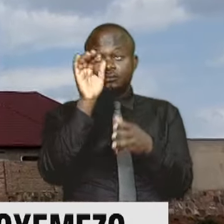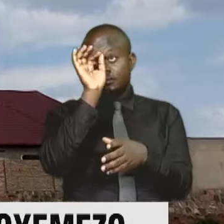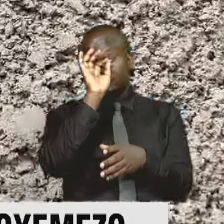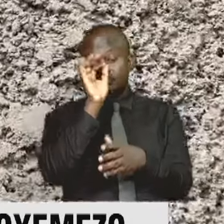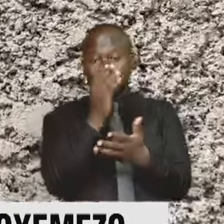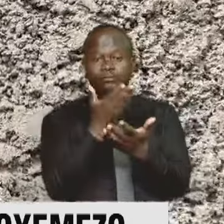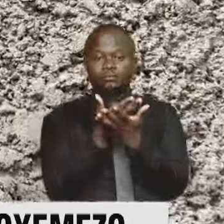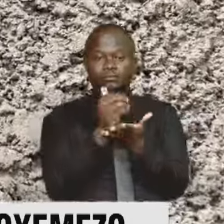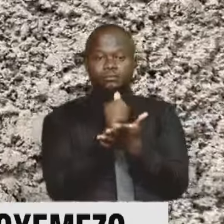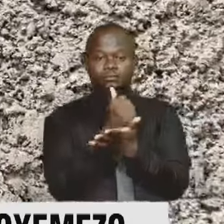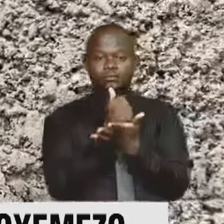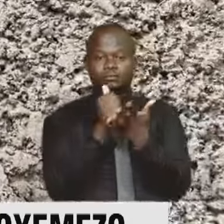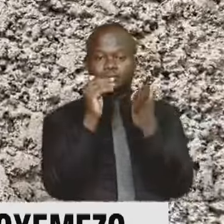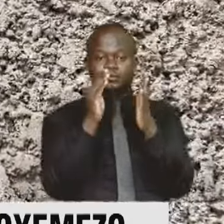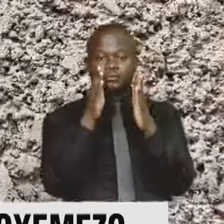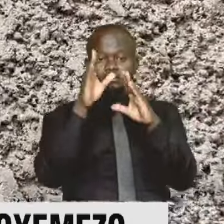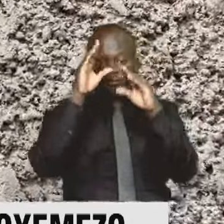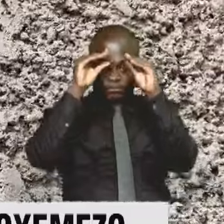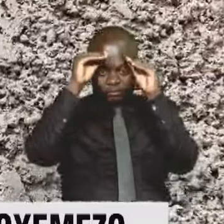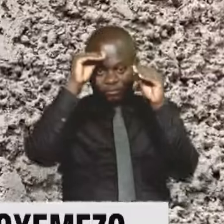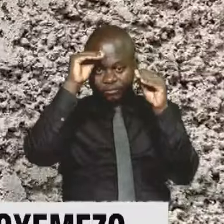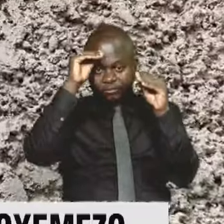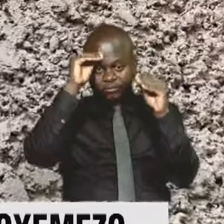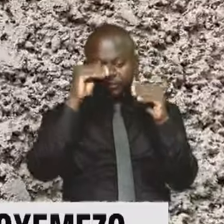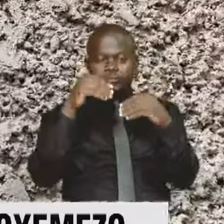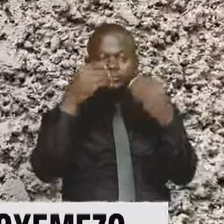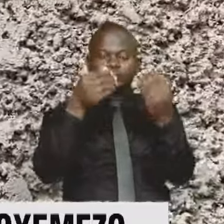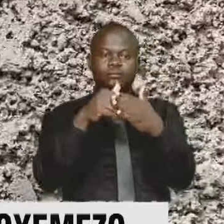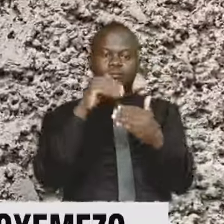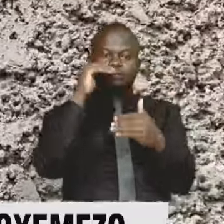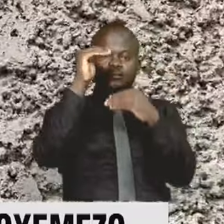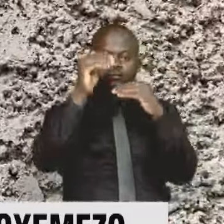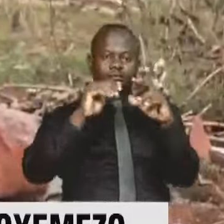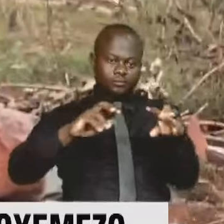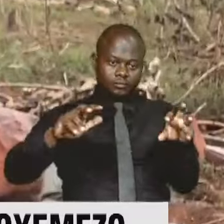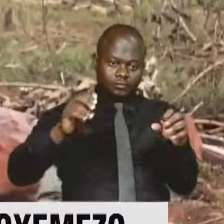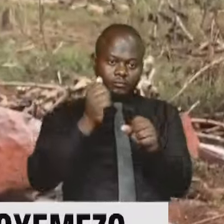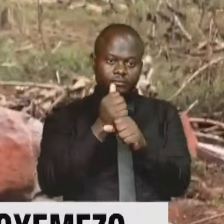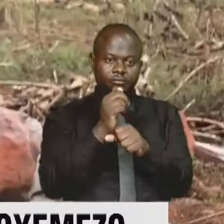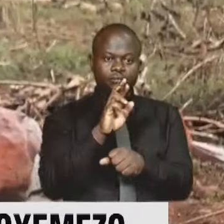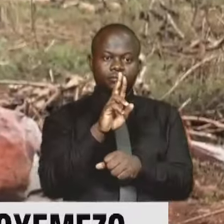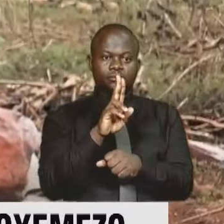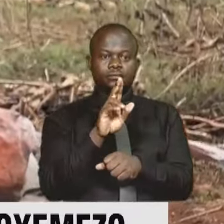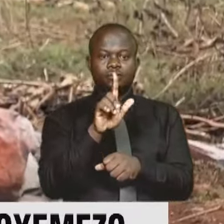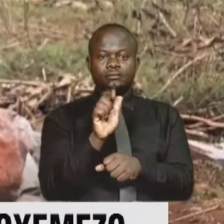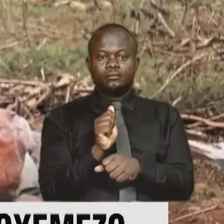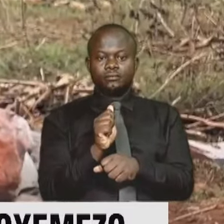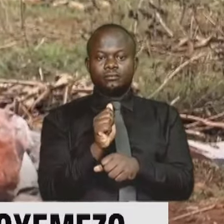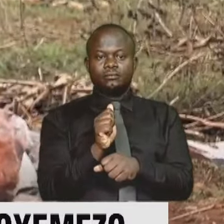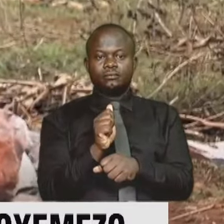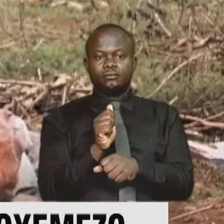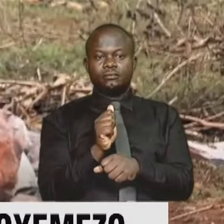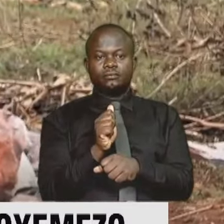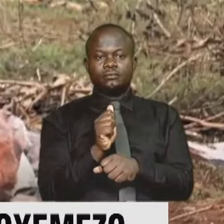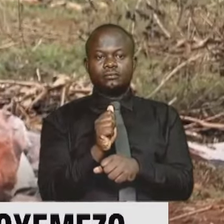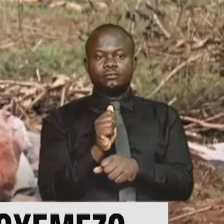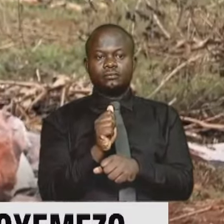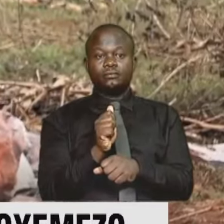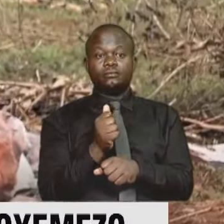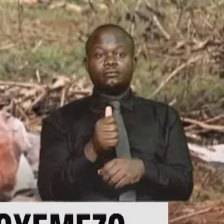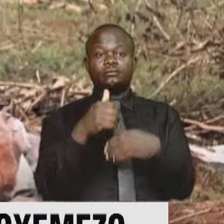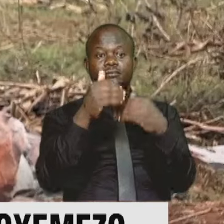bari gusabwa icyangombwa cy'uwabyize ahabwa n'urwego ngenzuramikorerura. Kandi icyangombwa cya